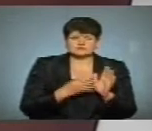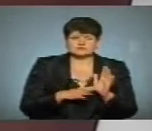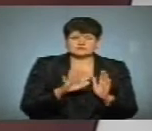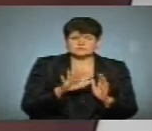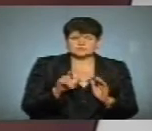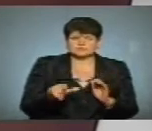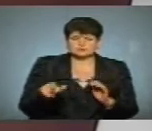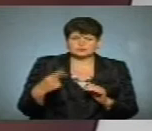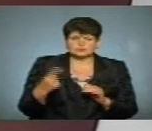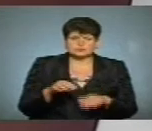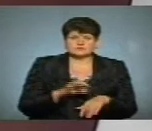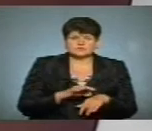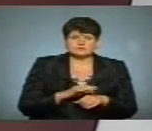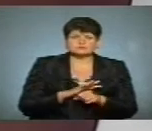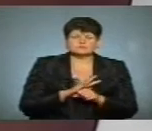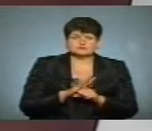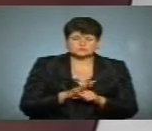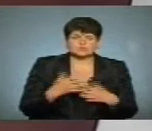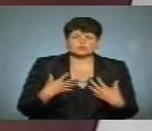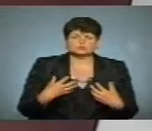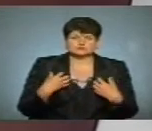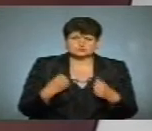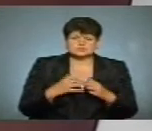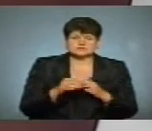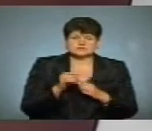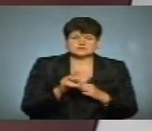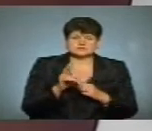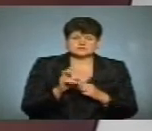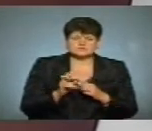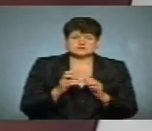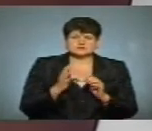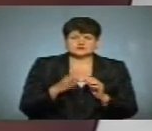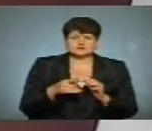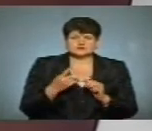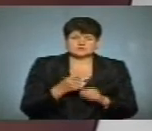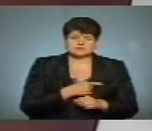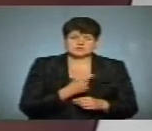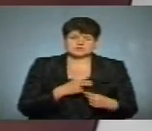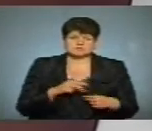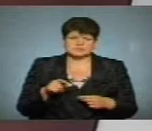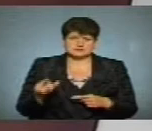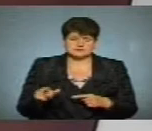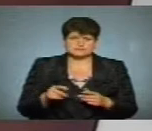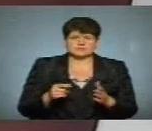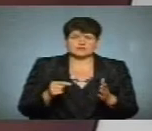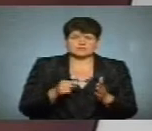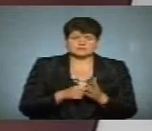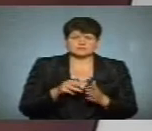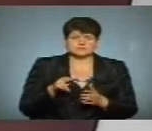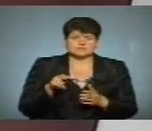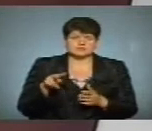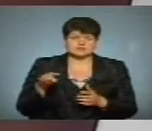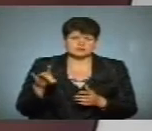жителів області, які хворіли на COVID-19, одужали. Серед них 241 медичний працівник. Методом імуноферментного